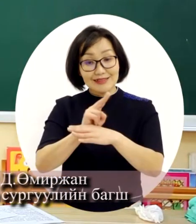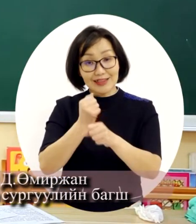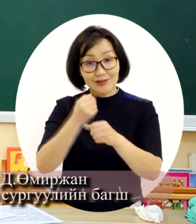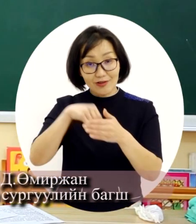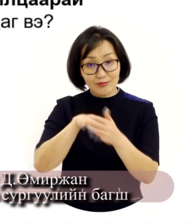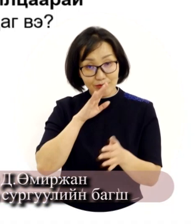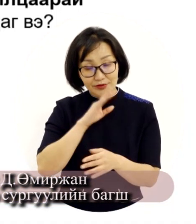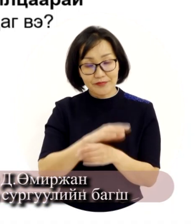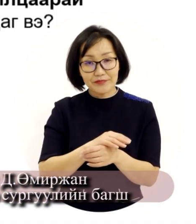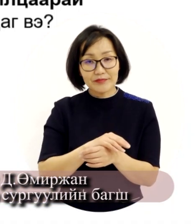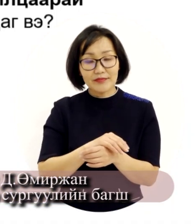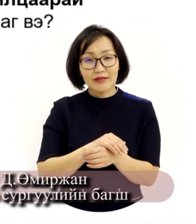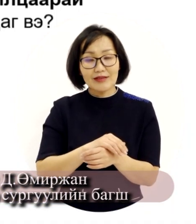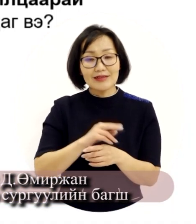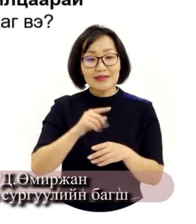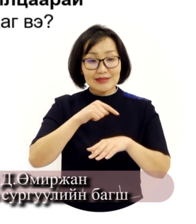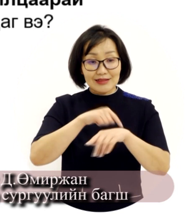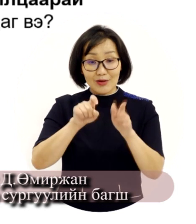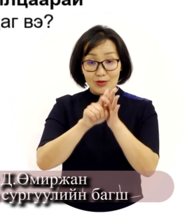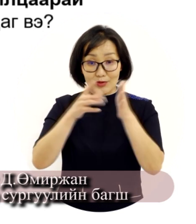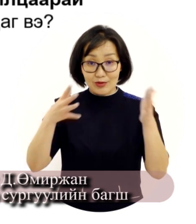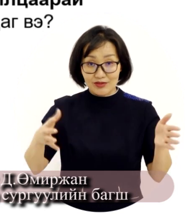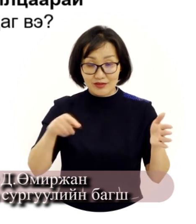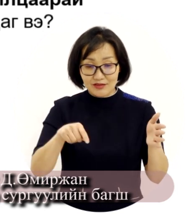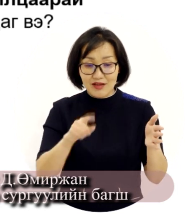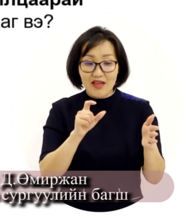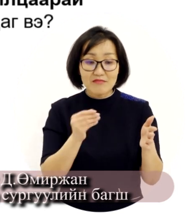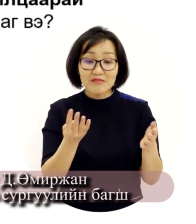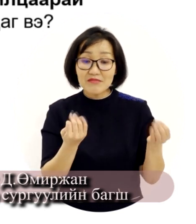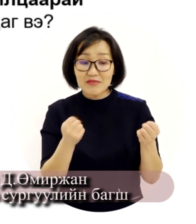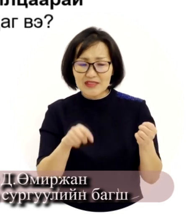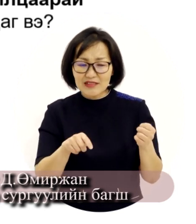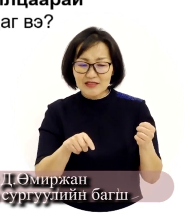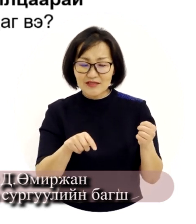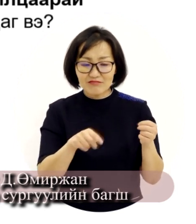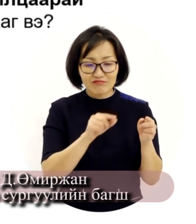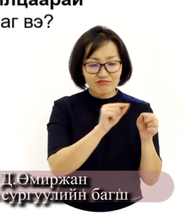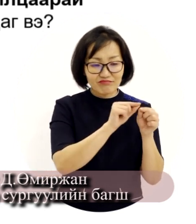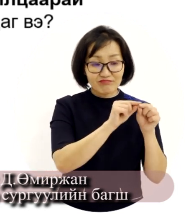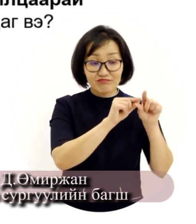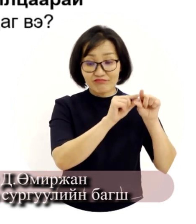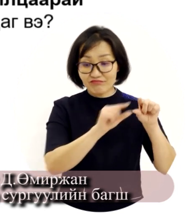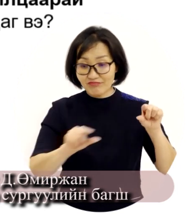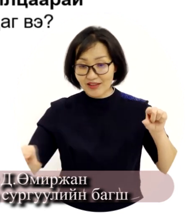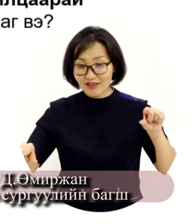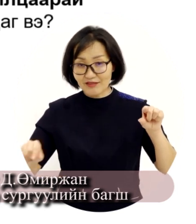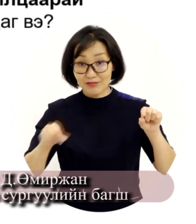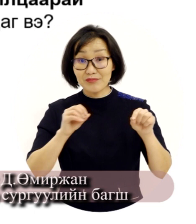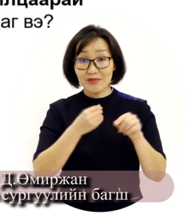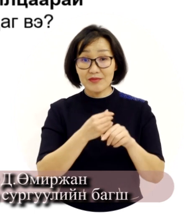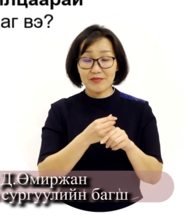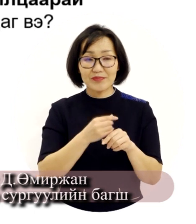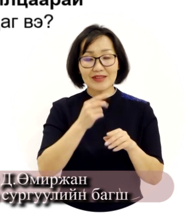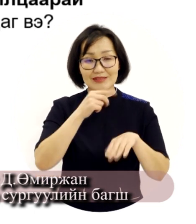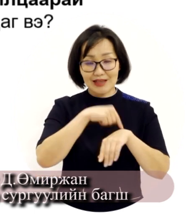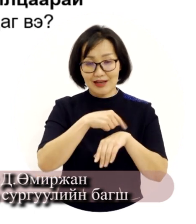Келесі екінші тапсырманы орындайық. Уақыт өлшейтін бірліктерді кішісінен үлкеніне қарай орналастырыңдар. Онда